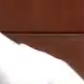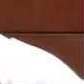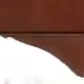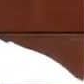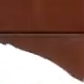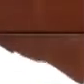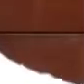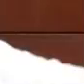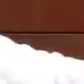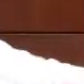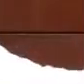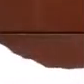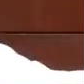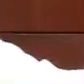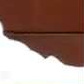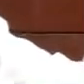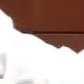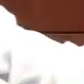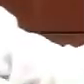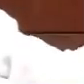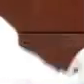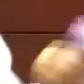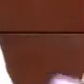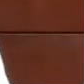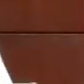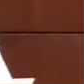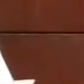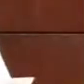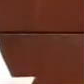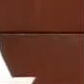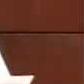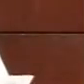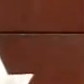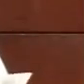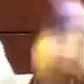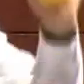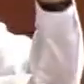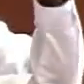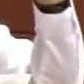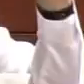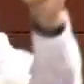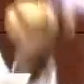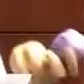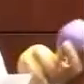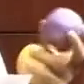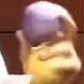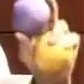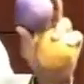ดของโลกและมีการลักลอบผลิตเพิ่มสูงขึ้นมากหลังจากสหรัฐโค่นล้มรัฐบาลตอลิบานเมื่อ10ปีก่อน